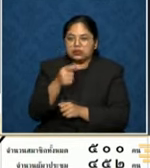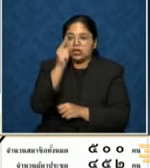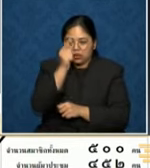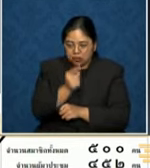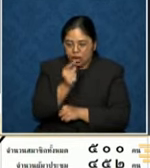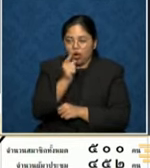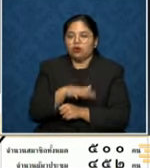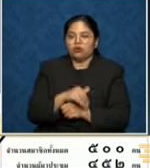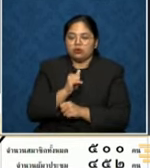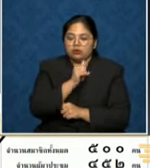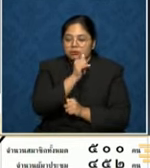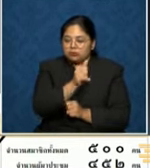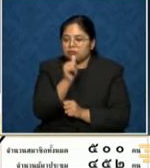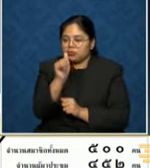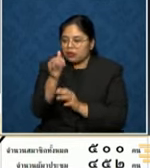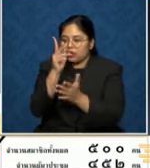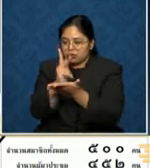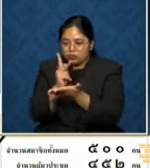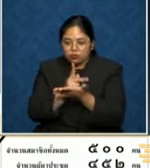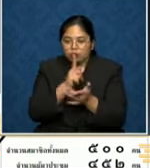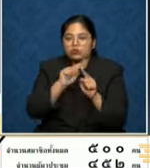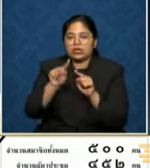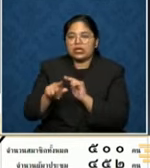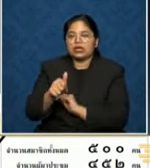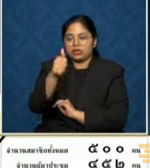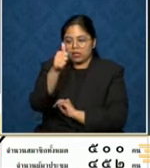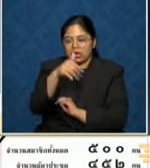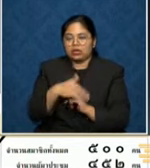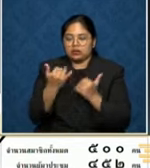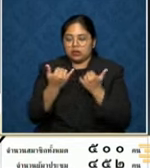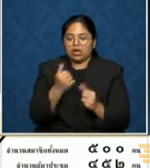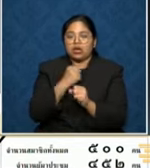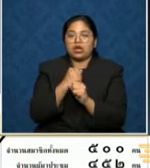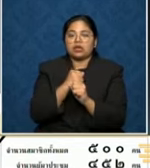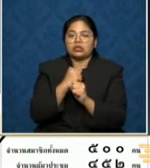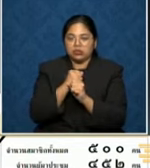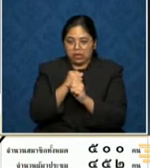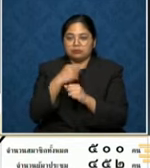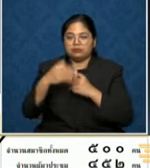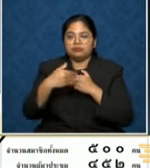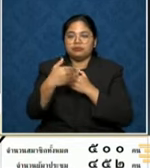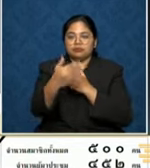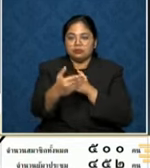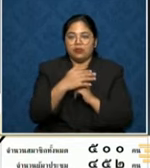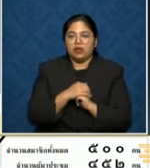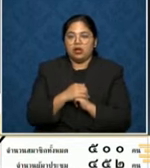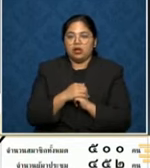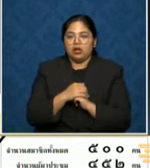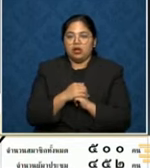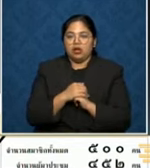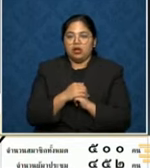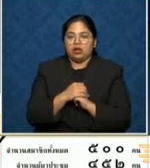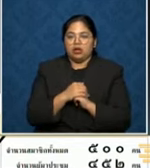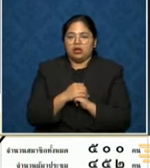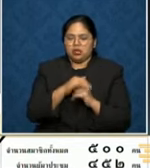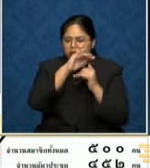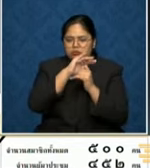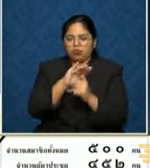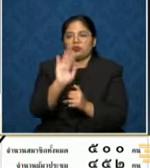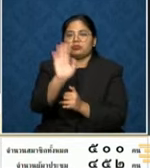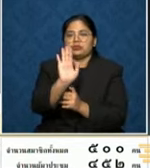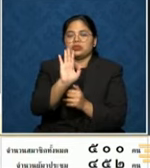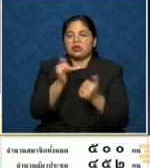าเรากำลังเดินหน้านะครับเรากำลังเดินหน้าท่านอย่าด้อยค่านะครับผมทรา